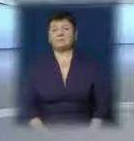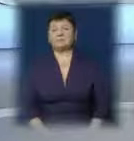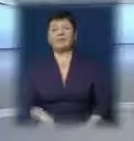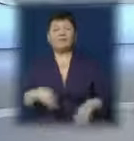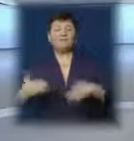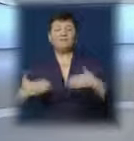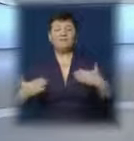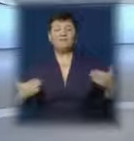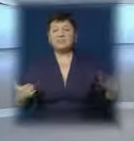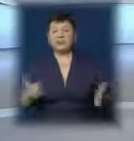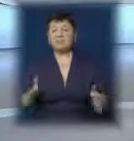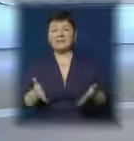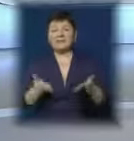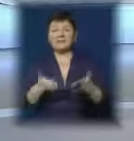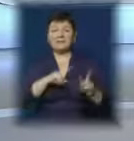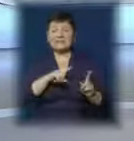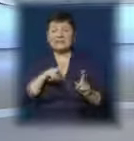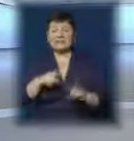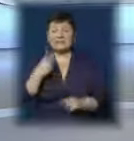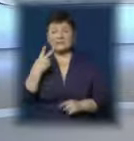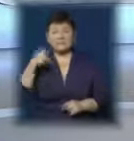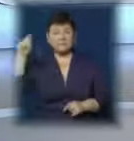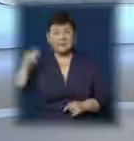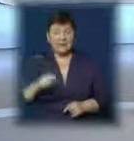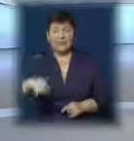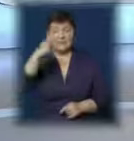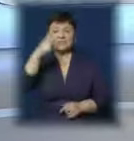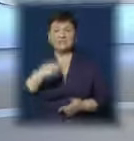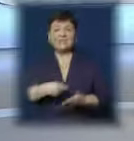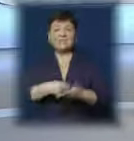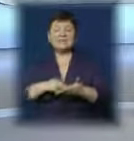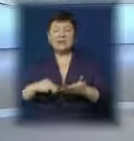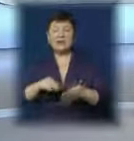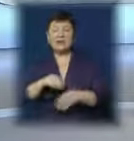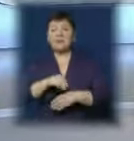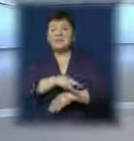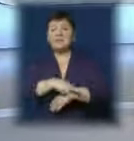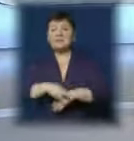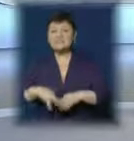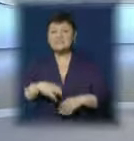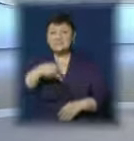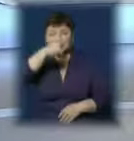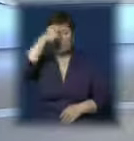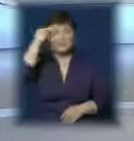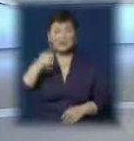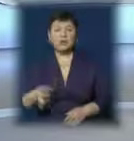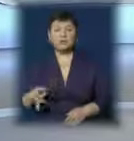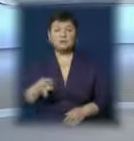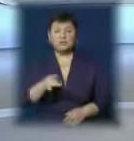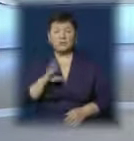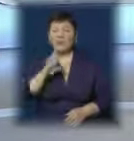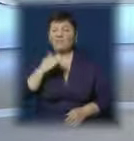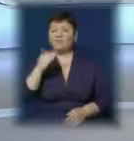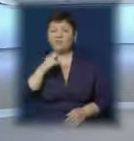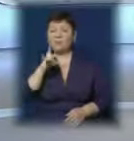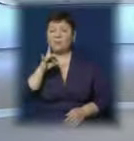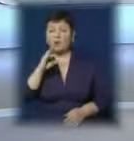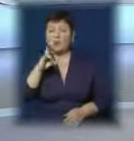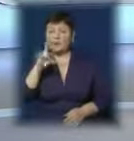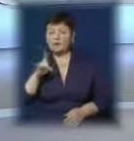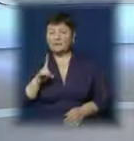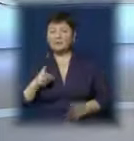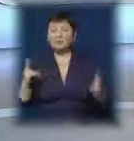Всебічна підтримка. Закарпаття з дводенним візитом відвідав державний секретар Міністерства закордонних справ Словацької Республіки. Петер Бур'ян зустрівся з